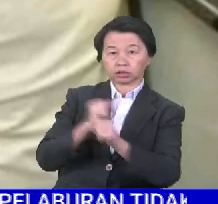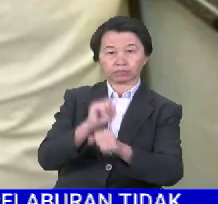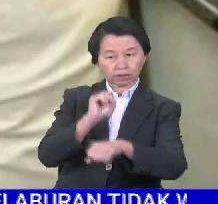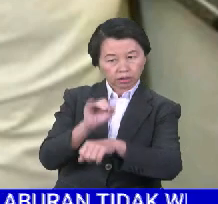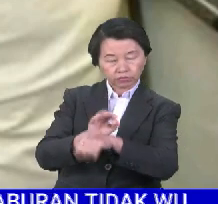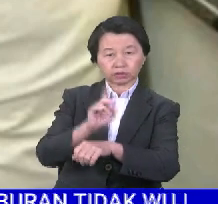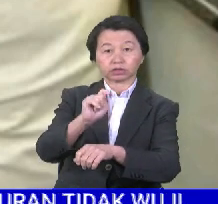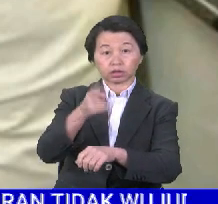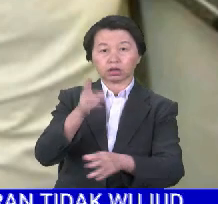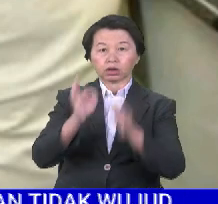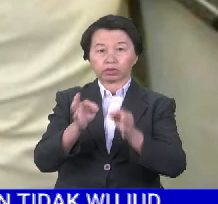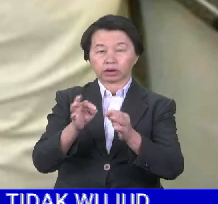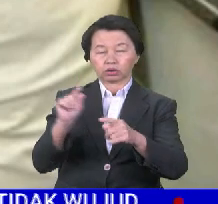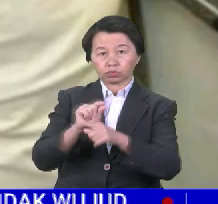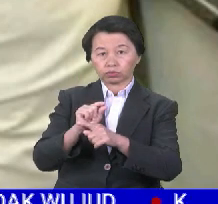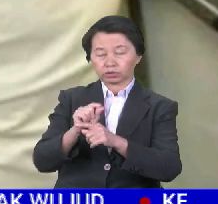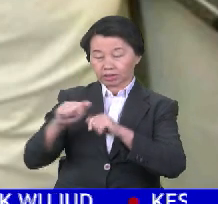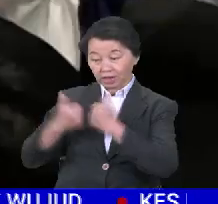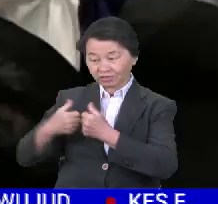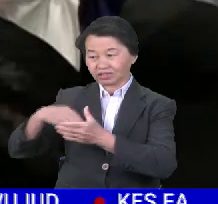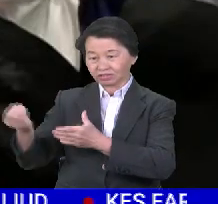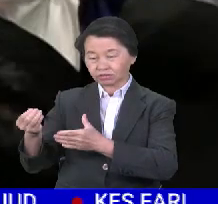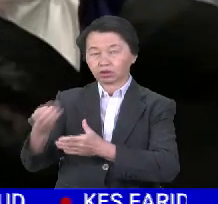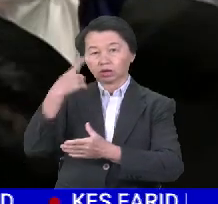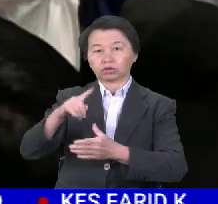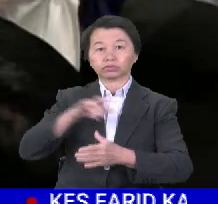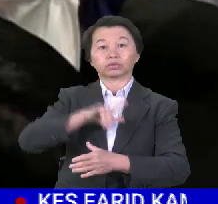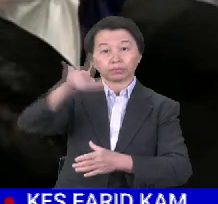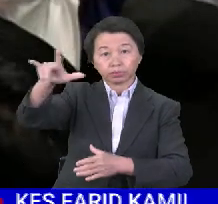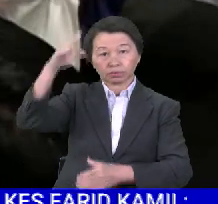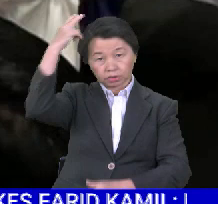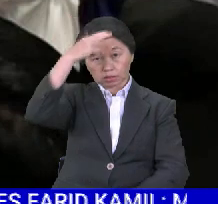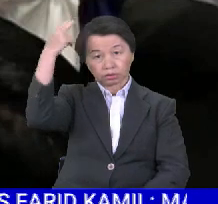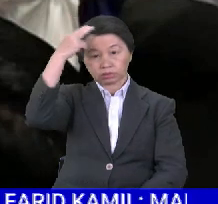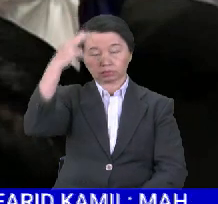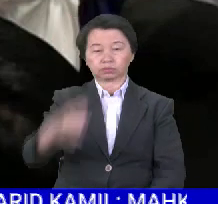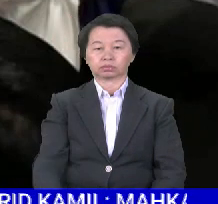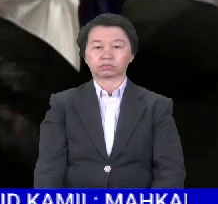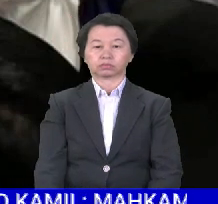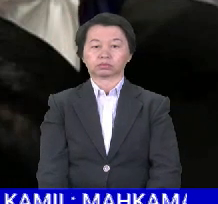TH walaupun menggunakan khidmat agensi luar untuk mengerjakan haji.